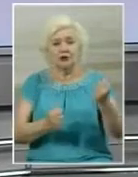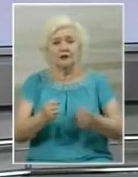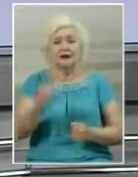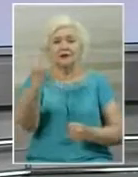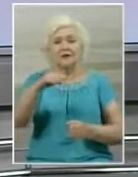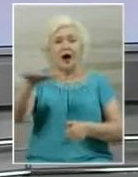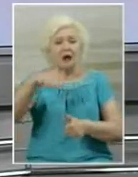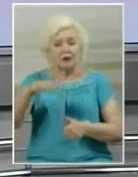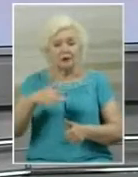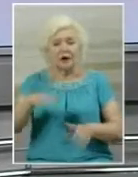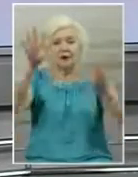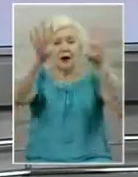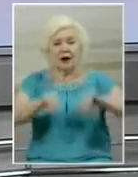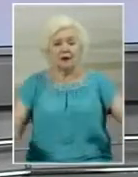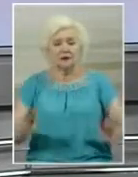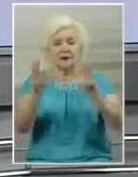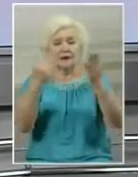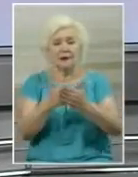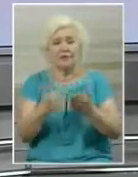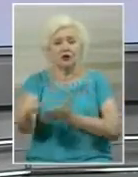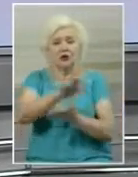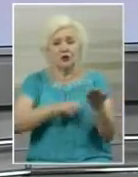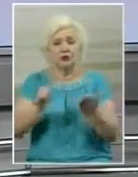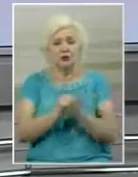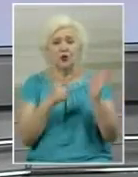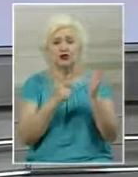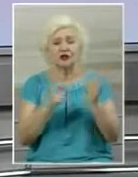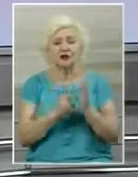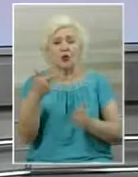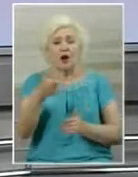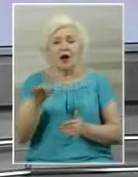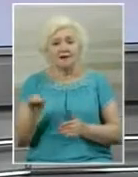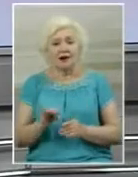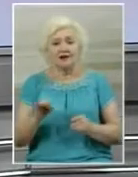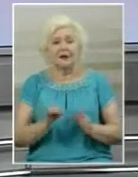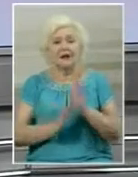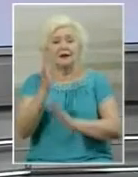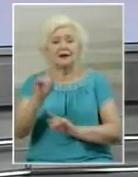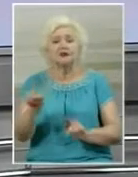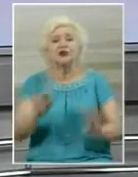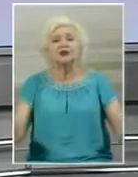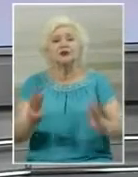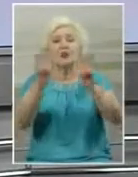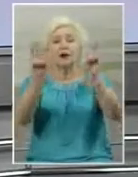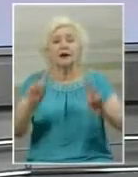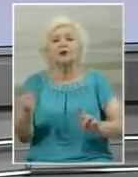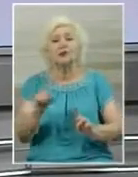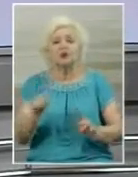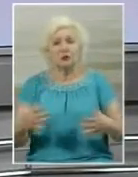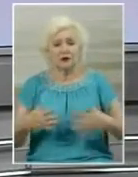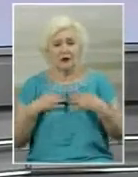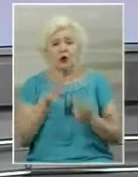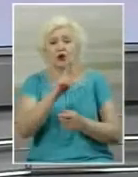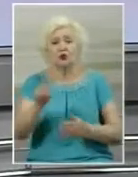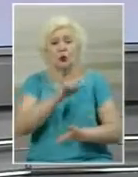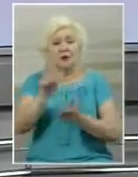пожежу. Вогонь знищив майже 600 гектарів лісу. Чому горять херсонські ліси, чим загрожує знищення та хто має відповідати